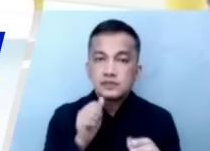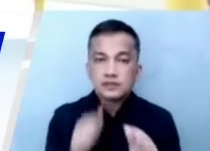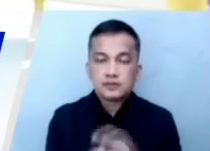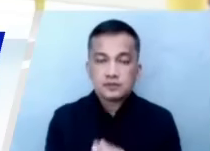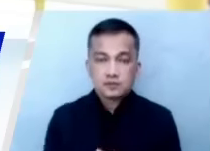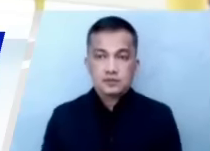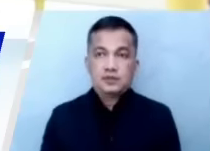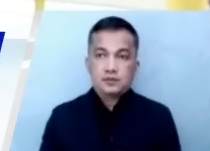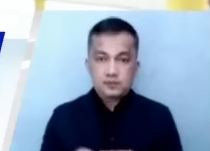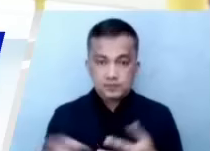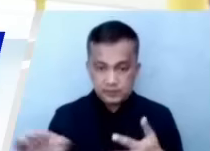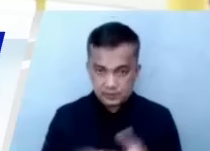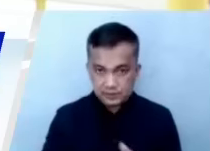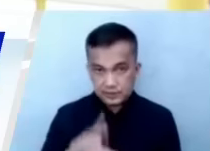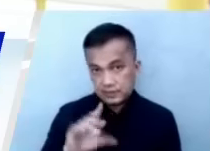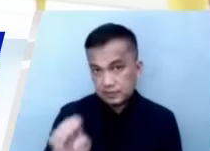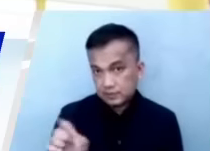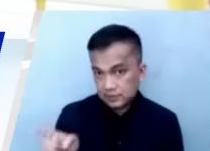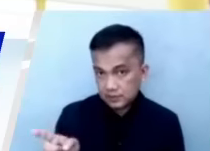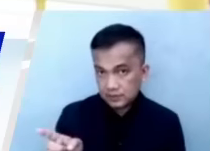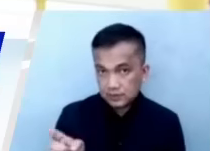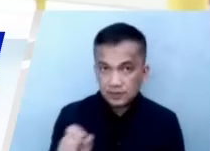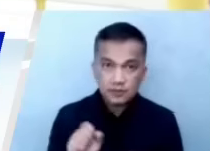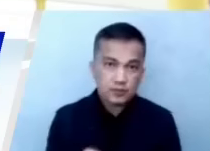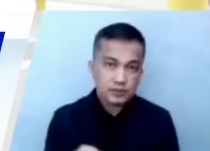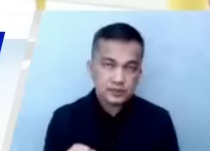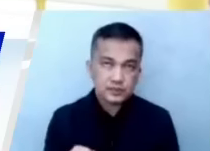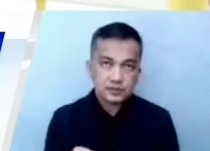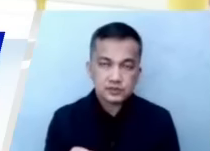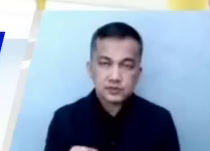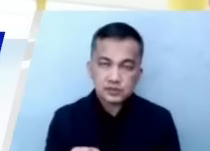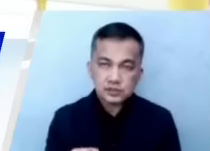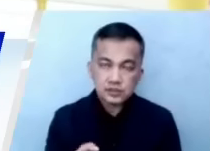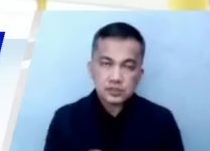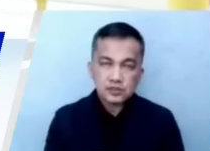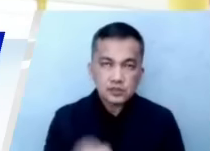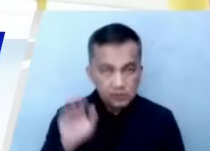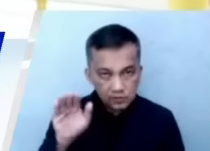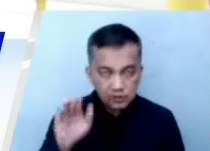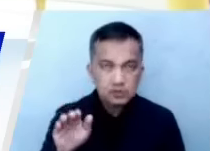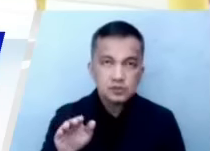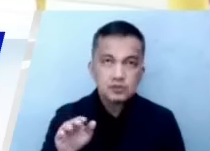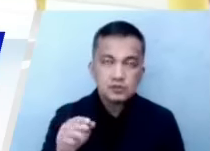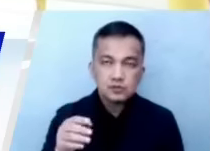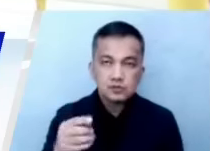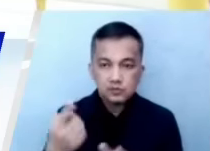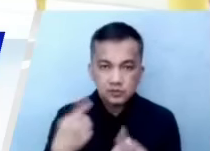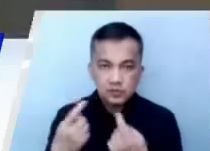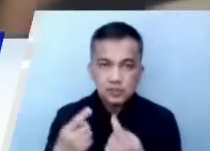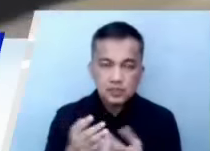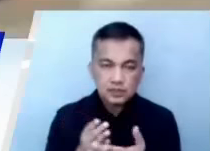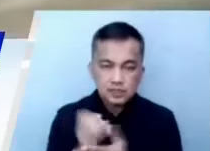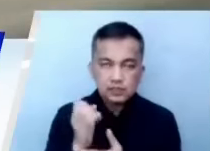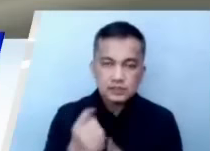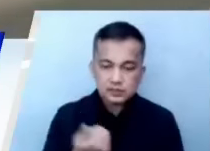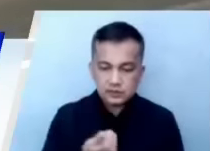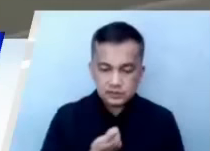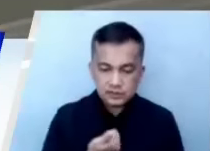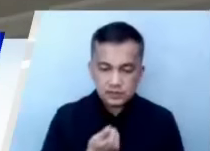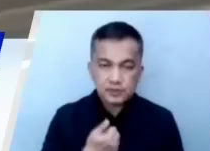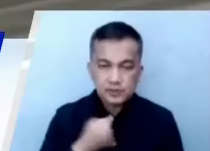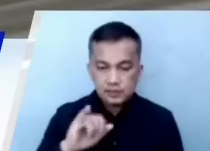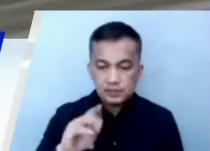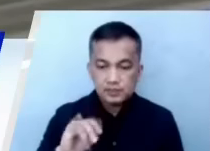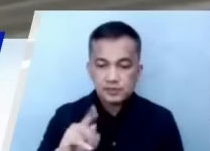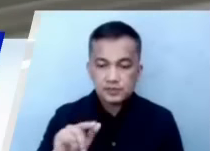pinailan siya ng kaso, pwede niyang i-invoke yung on certain questions, yung right against self-incrimination. Si Cassandra